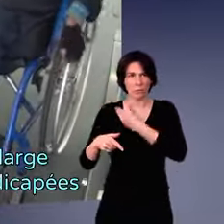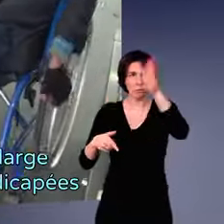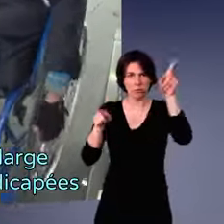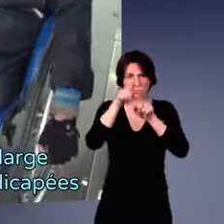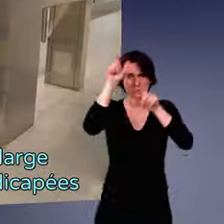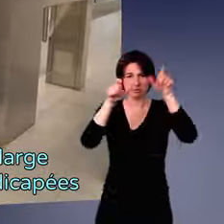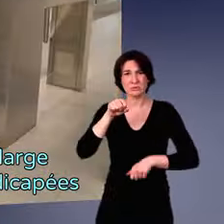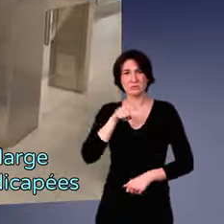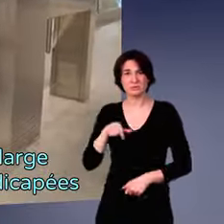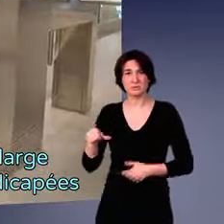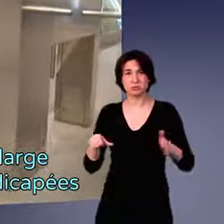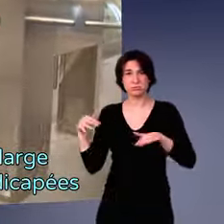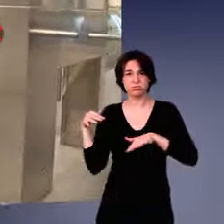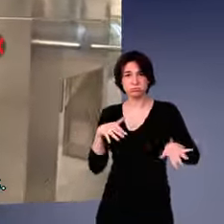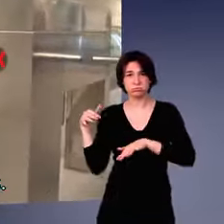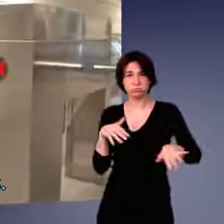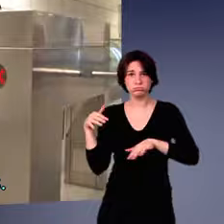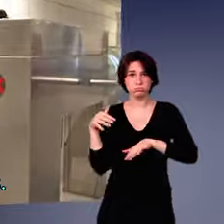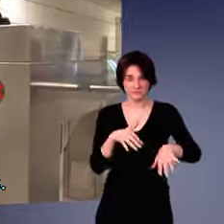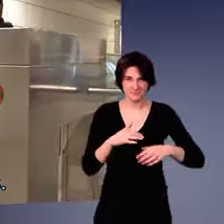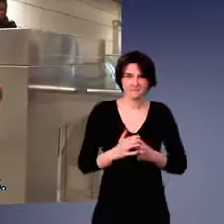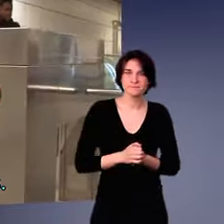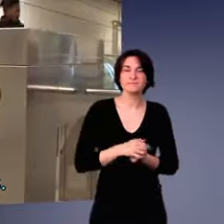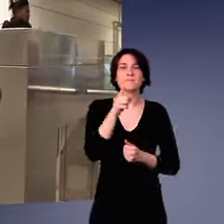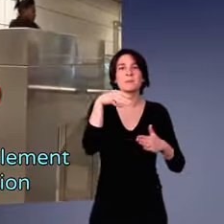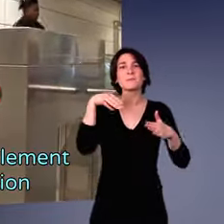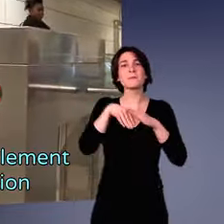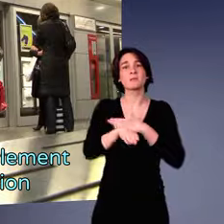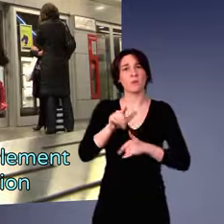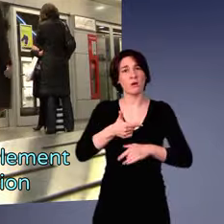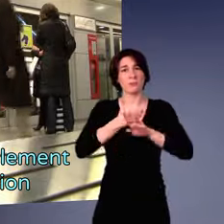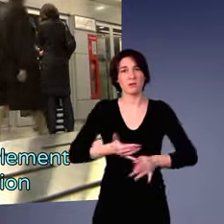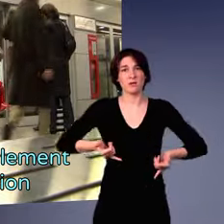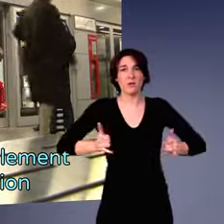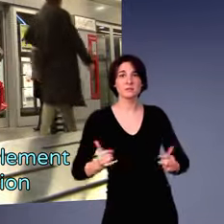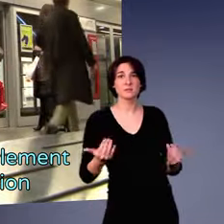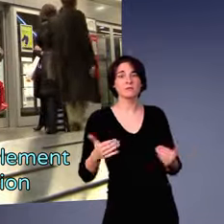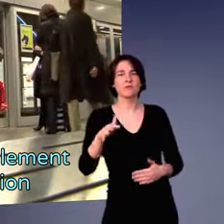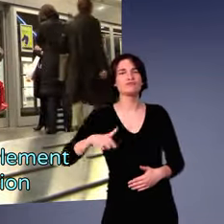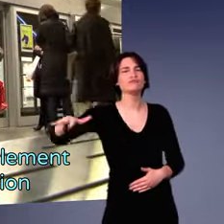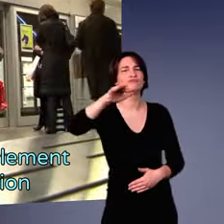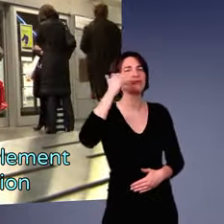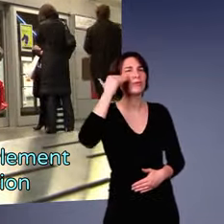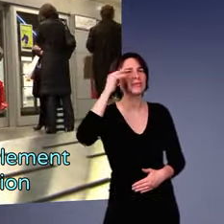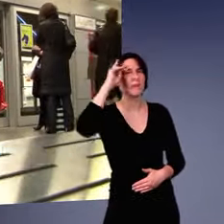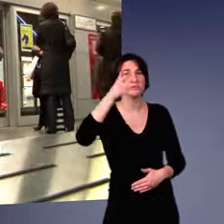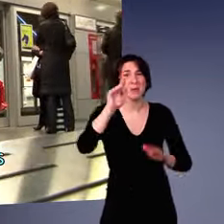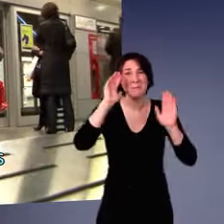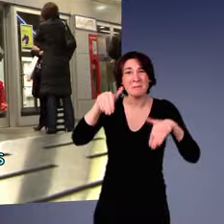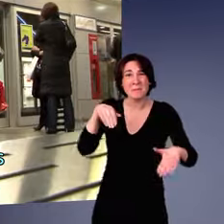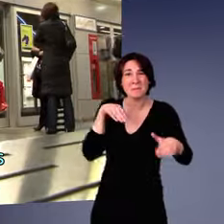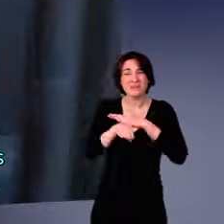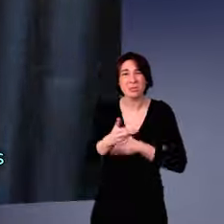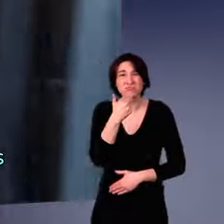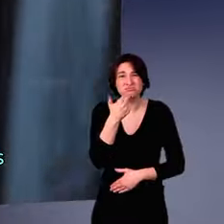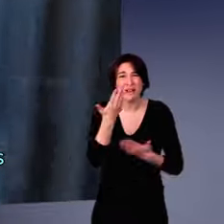plus large que les seuls personnes handicapées d'avoir accès au qu des sièges d'attente font également partie du mobilier de station auquels